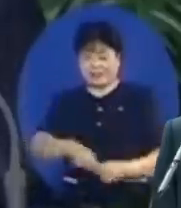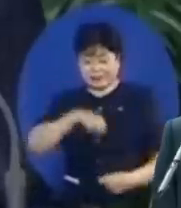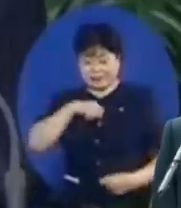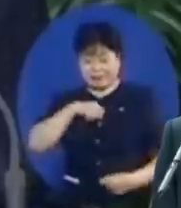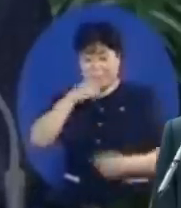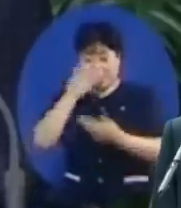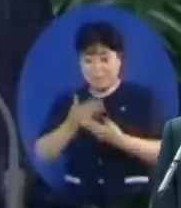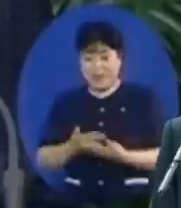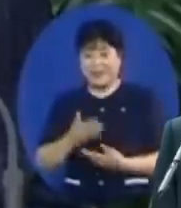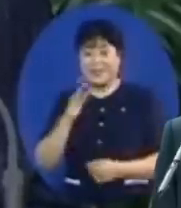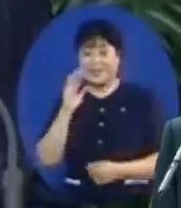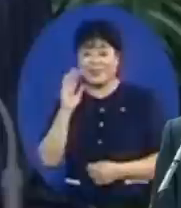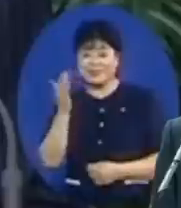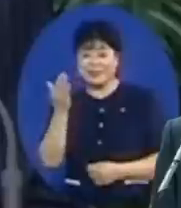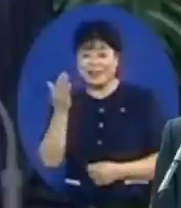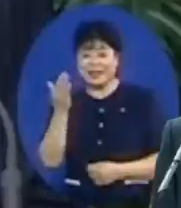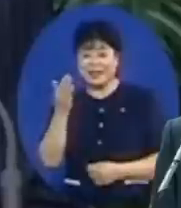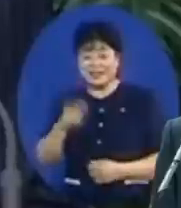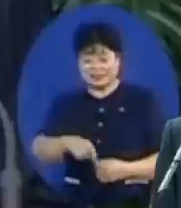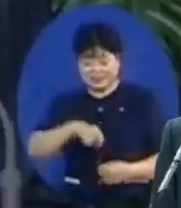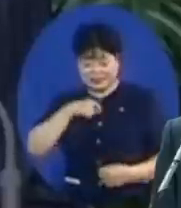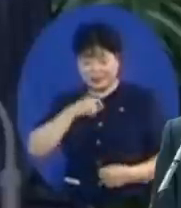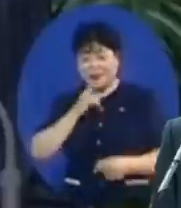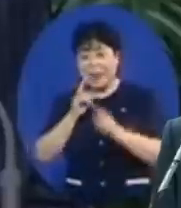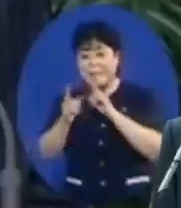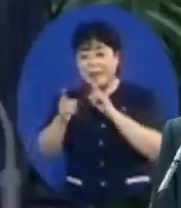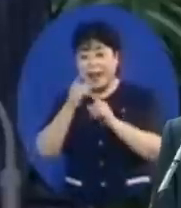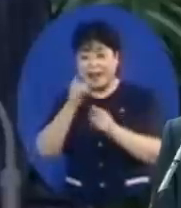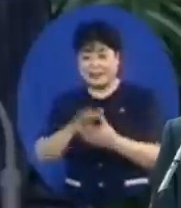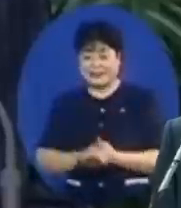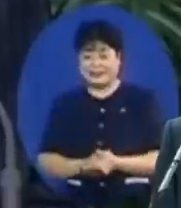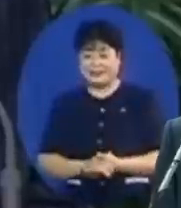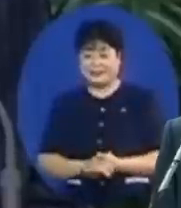의롭다함을 얻게 된 것입니다. 의롭다는 말은